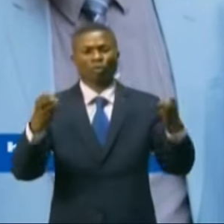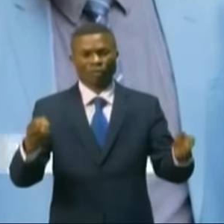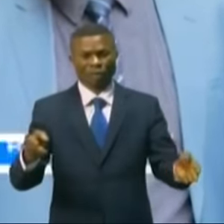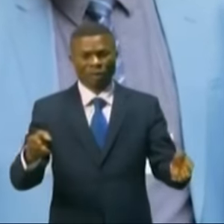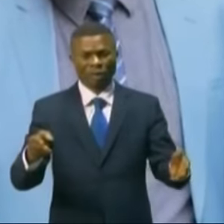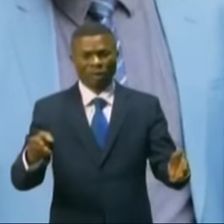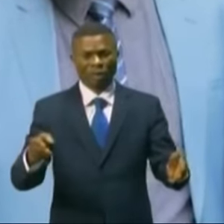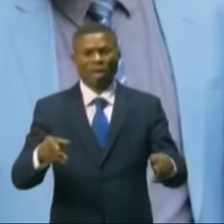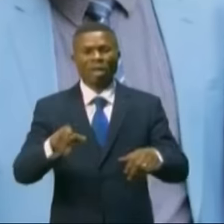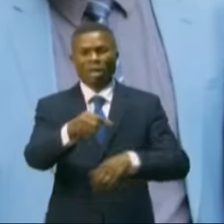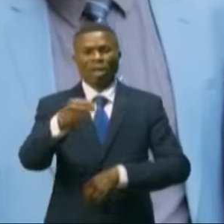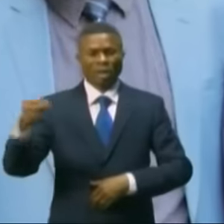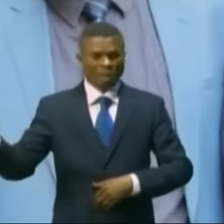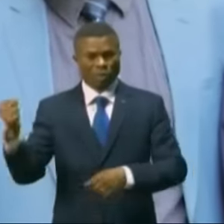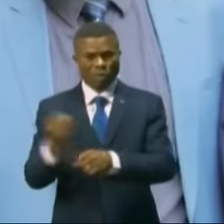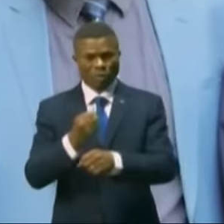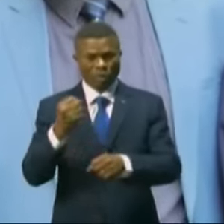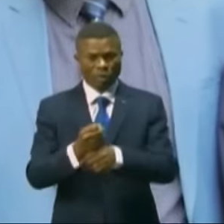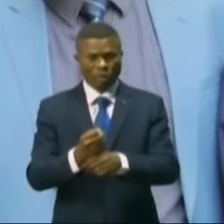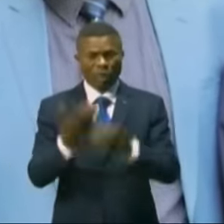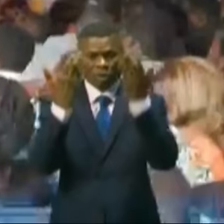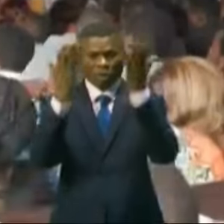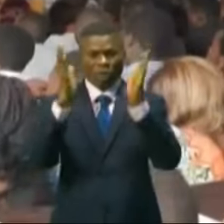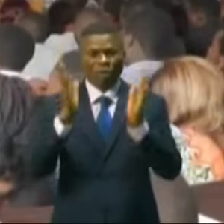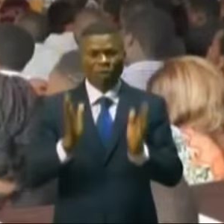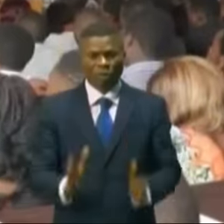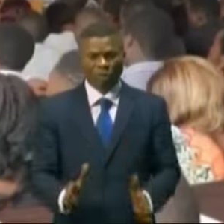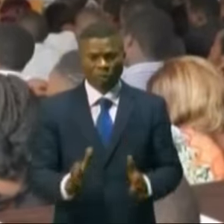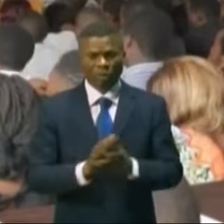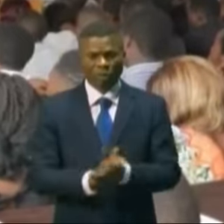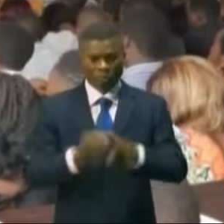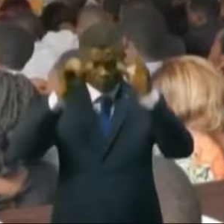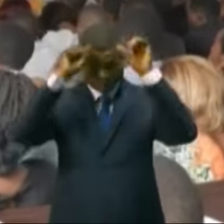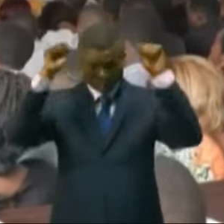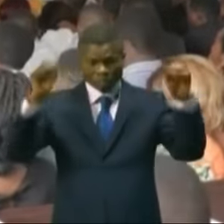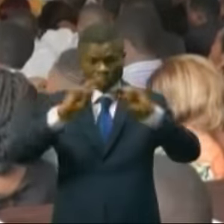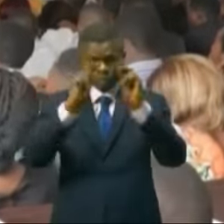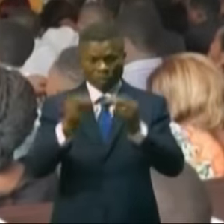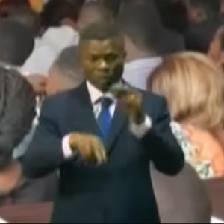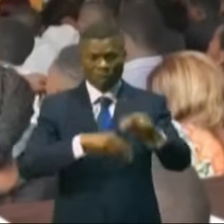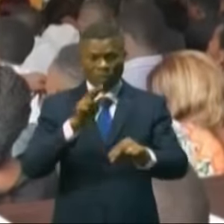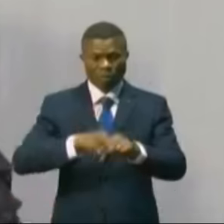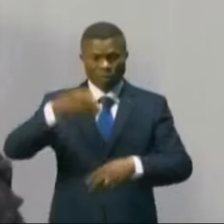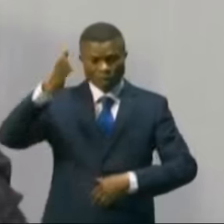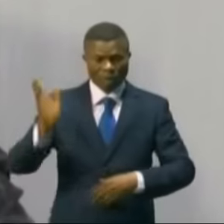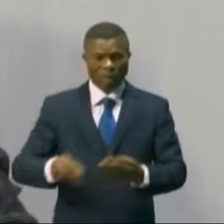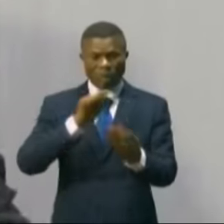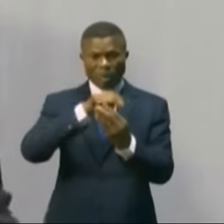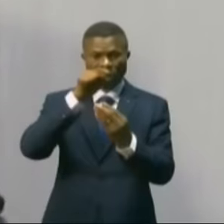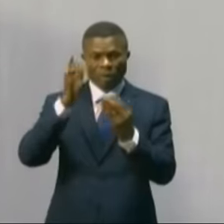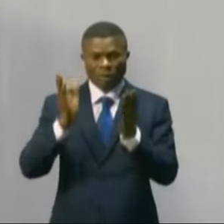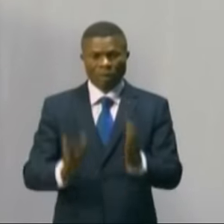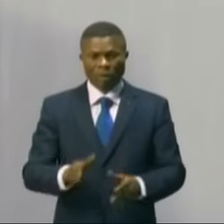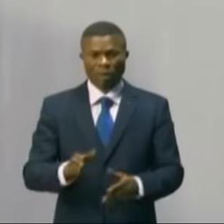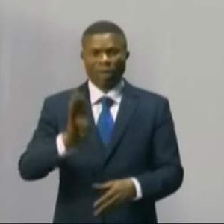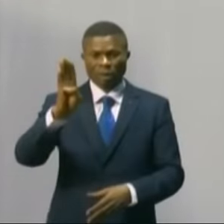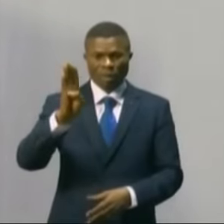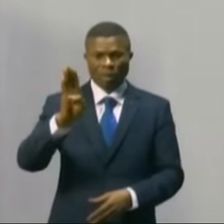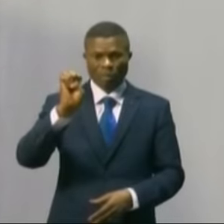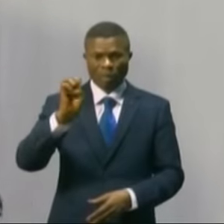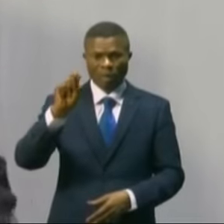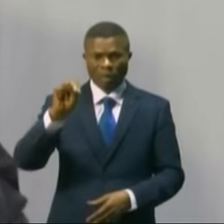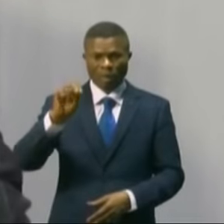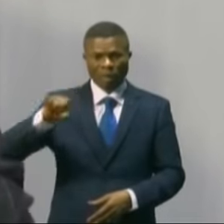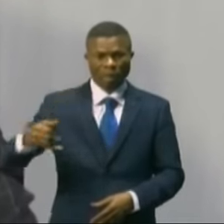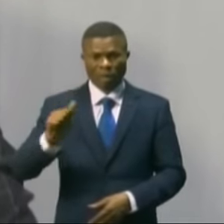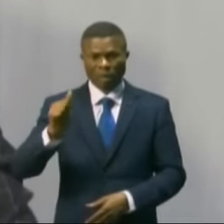les portes professionnelles à nos étudiants. Le président de l'Ordre national des experts comptables, Benjamin Zaïlou,